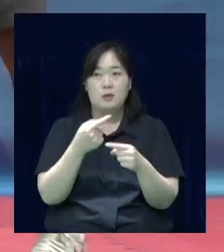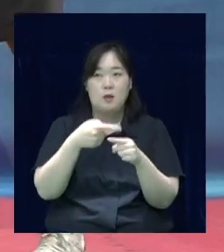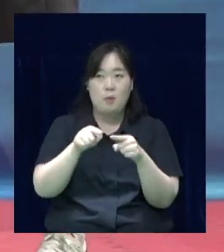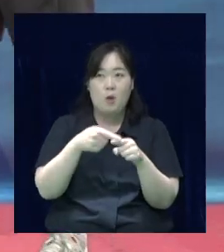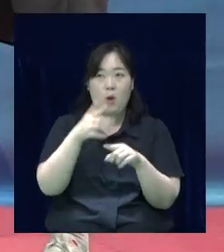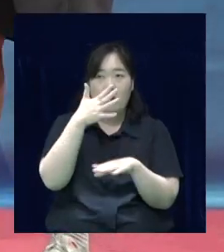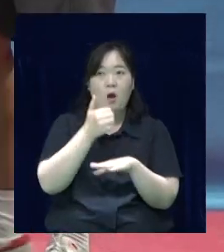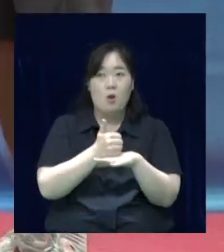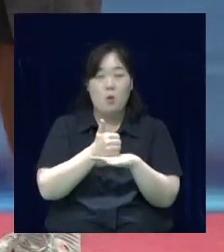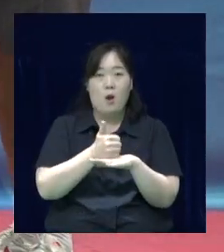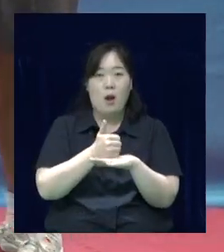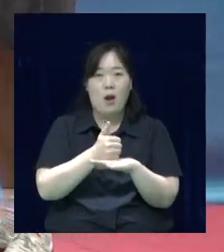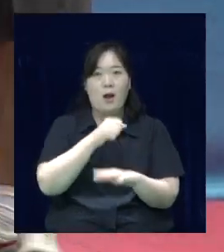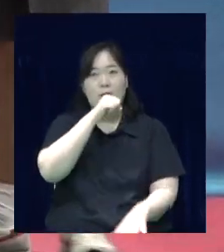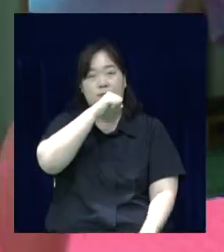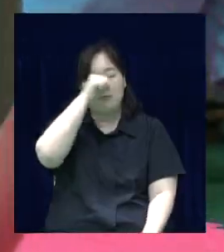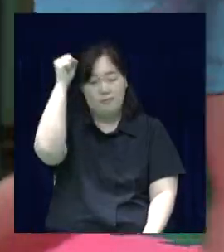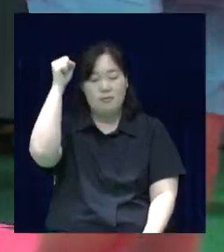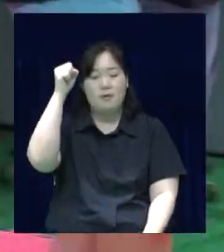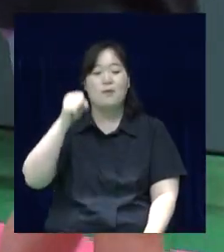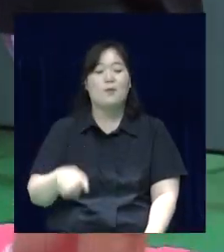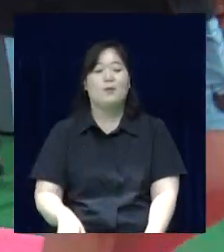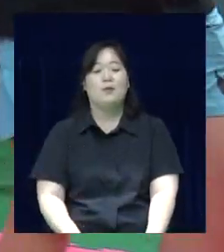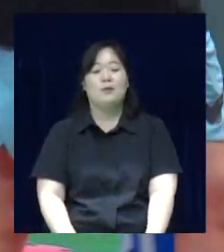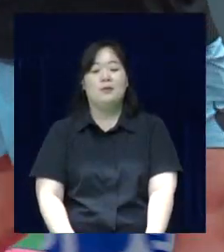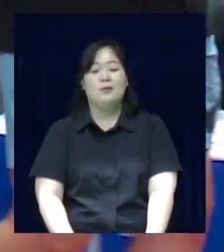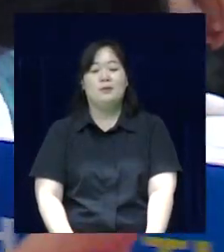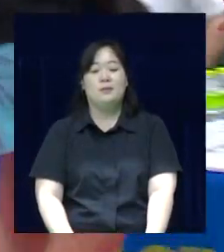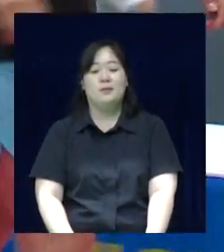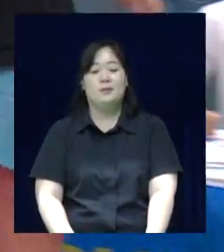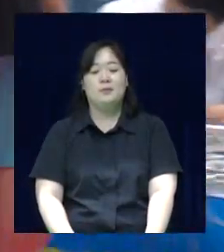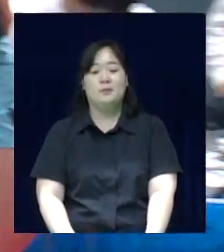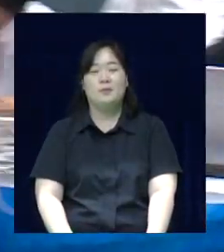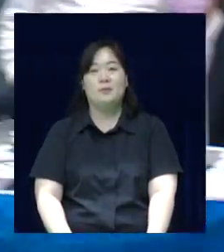이어집니다. 세 명의 심판이 성공을 시켰습니다.